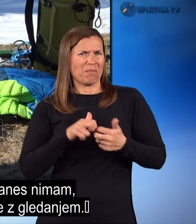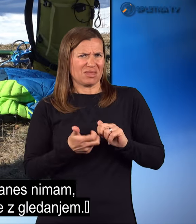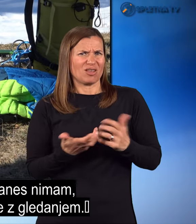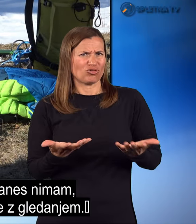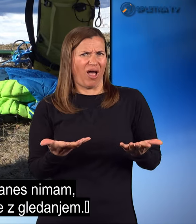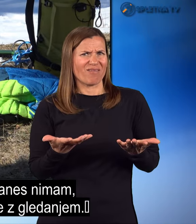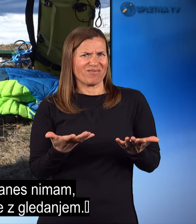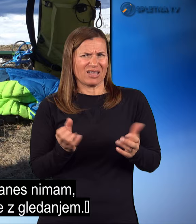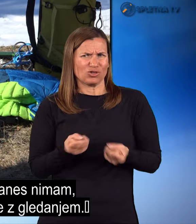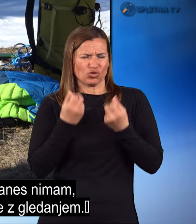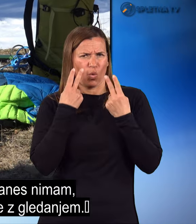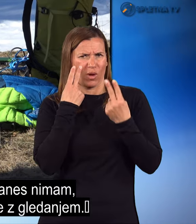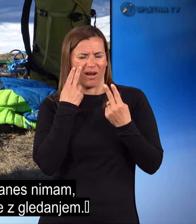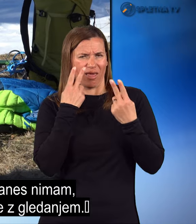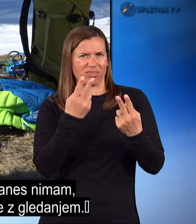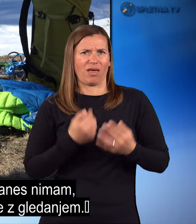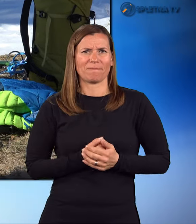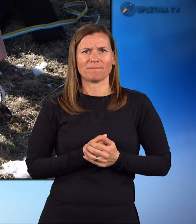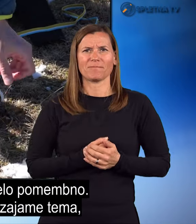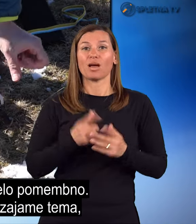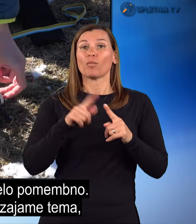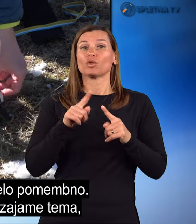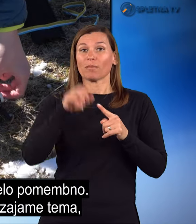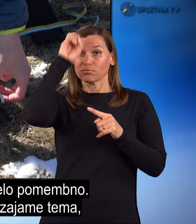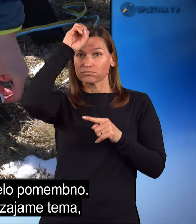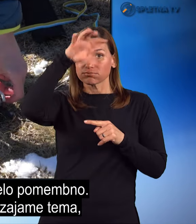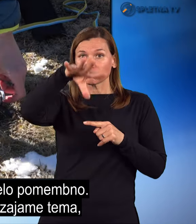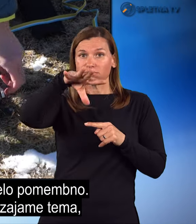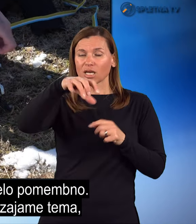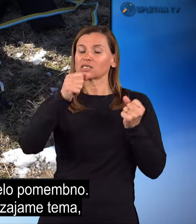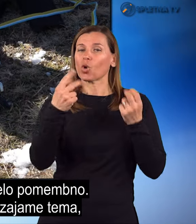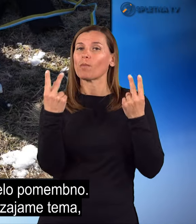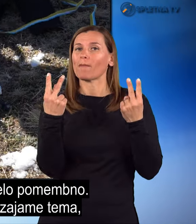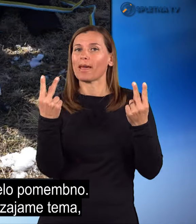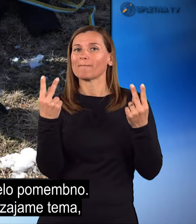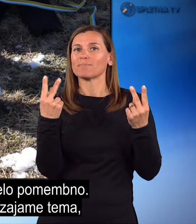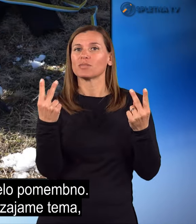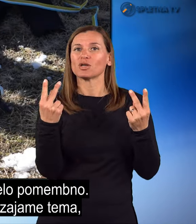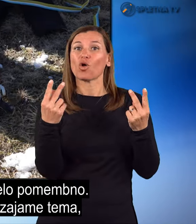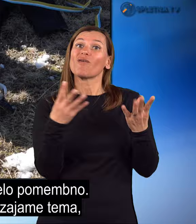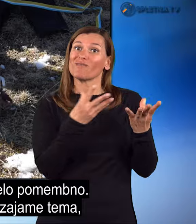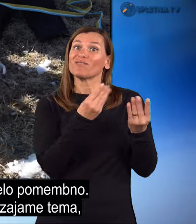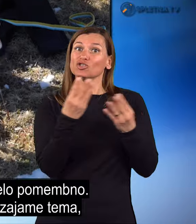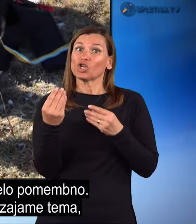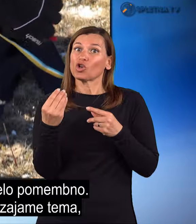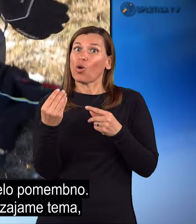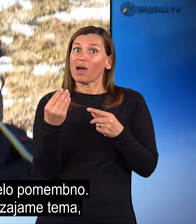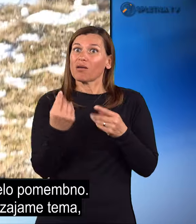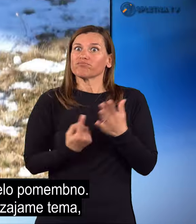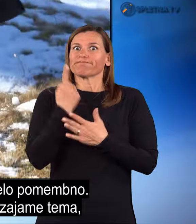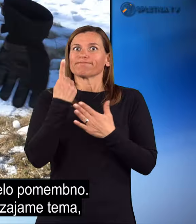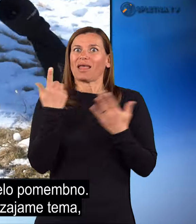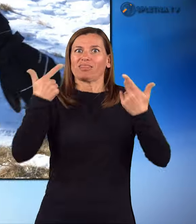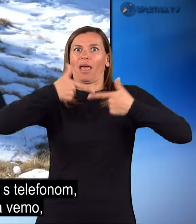pa imam težave potem z gledanjem. Naglavna svetilka, zelo pomembna, ker večino krat nas